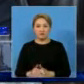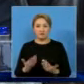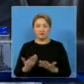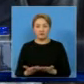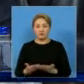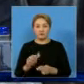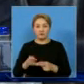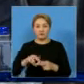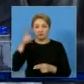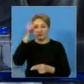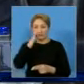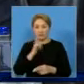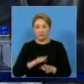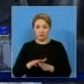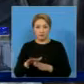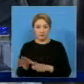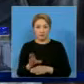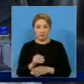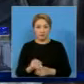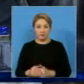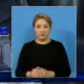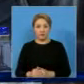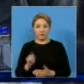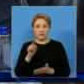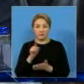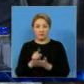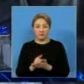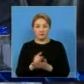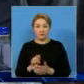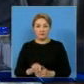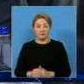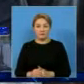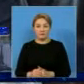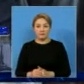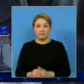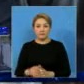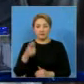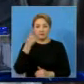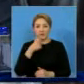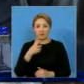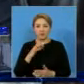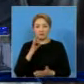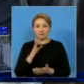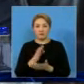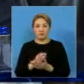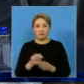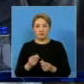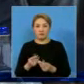году справились со всеми обязательствами, которые брали на себе по тендеру